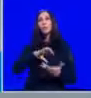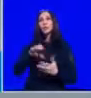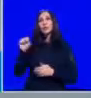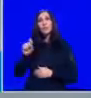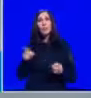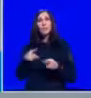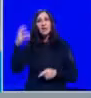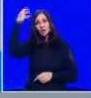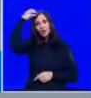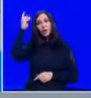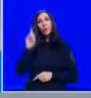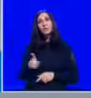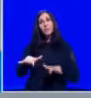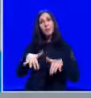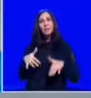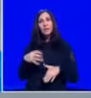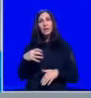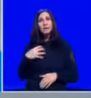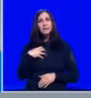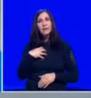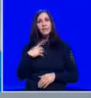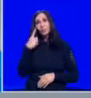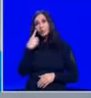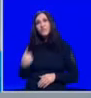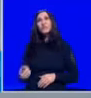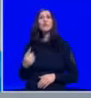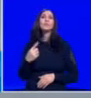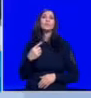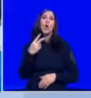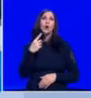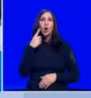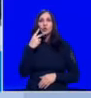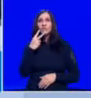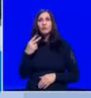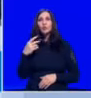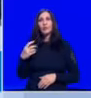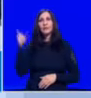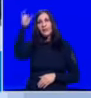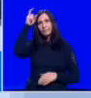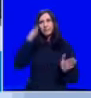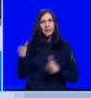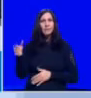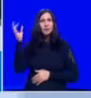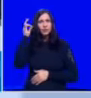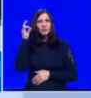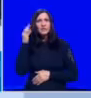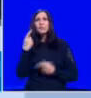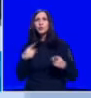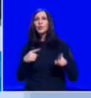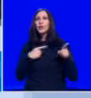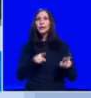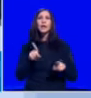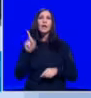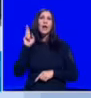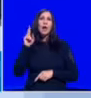са в парламента. С ГЕРБ, това, че е очевидно, бил посочен от президента и сме чували пък и другите критики, обратните, как служебният кабинет